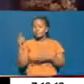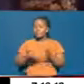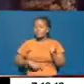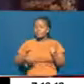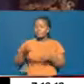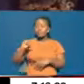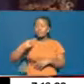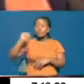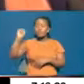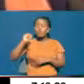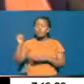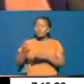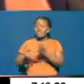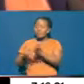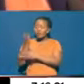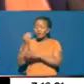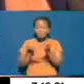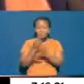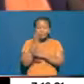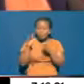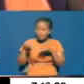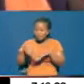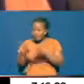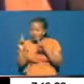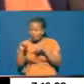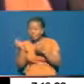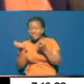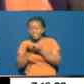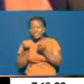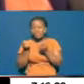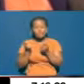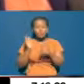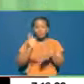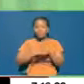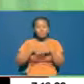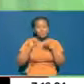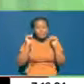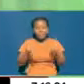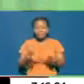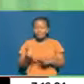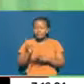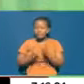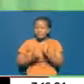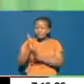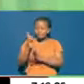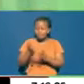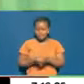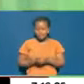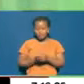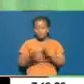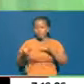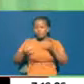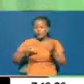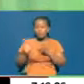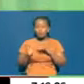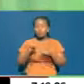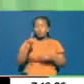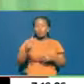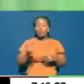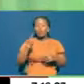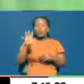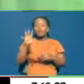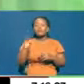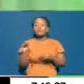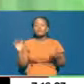kisiasa kwa misingi ya kijamii haina manufaa yoyote ya kijamii au kimaendeleo. About 150 members